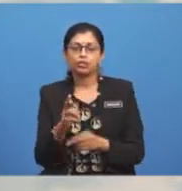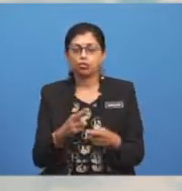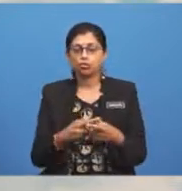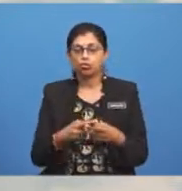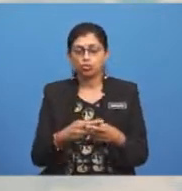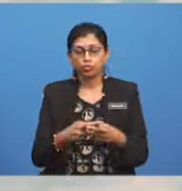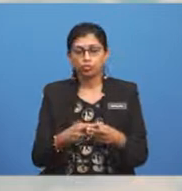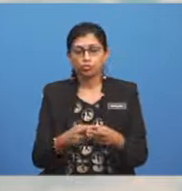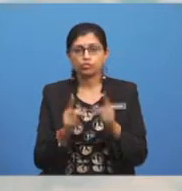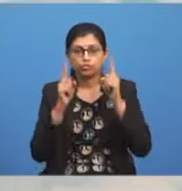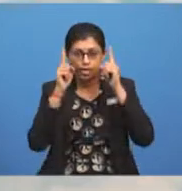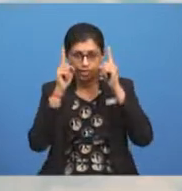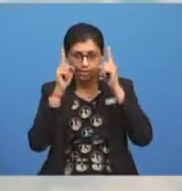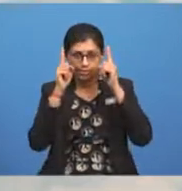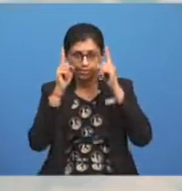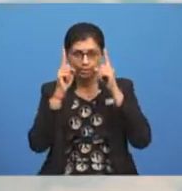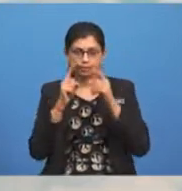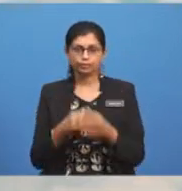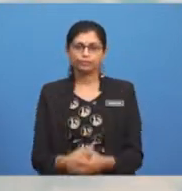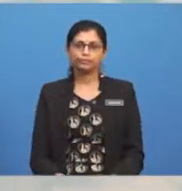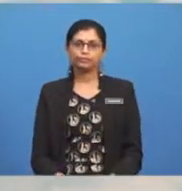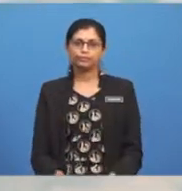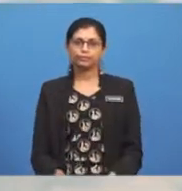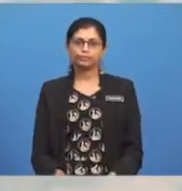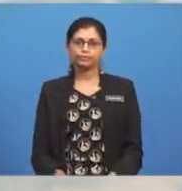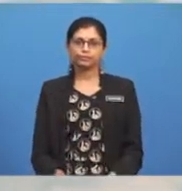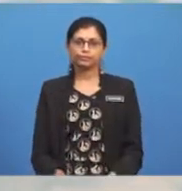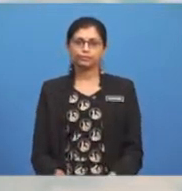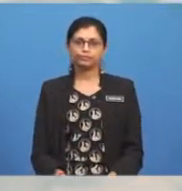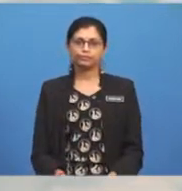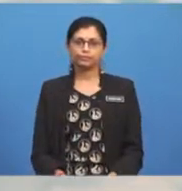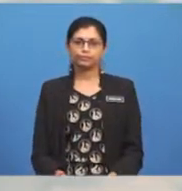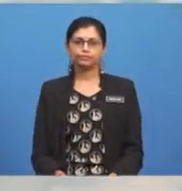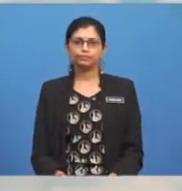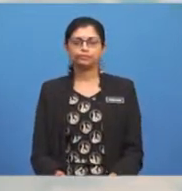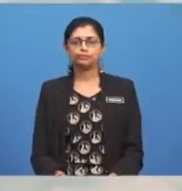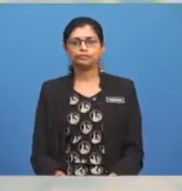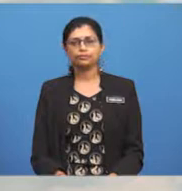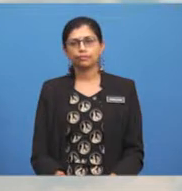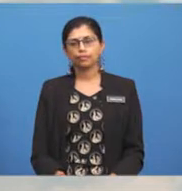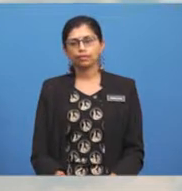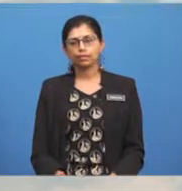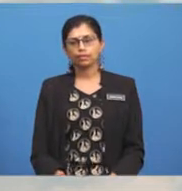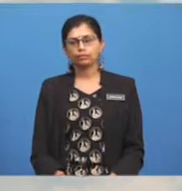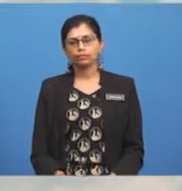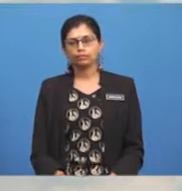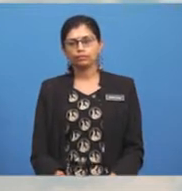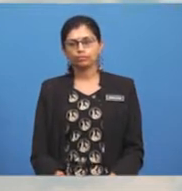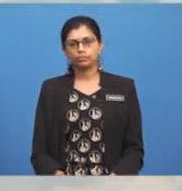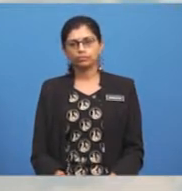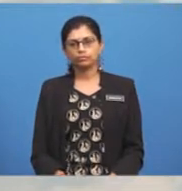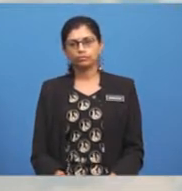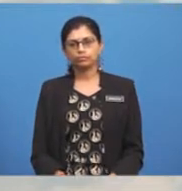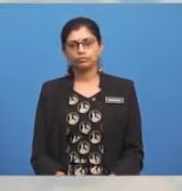dengan punca kuasa 2 hasil darab 4 pi kuasa 2